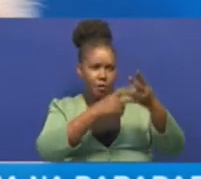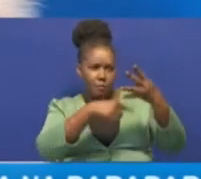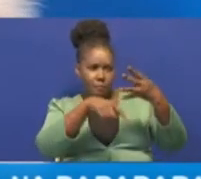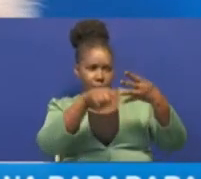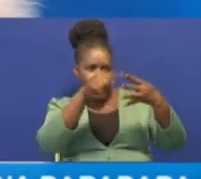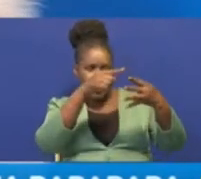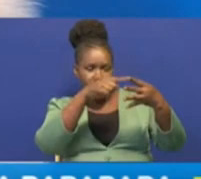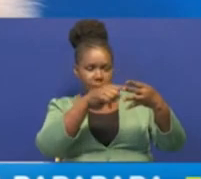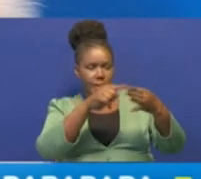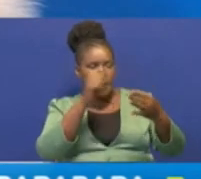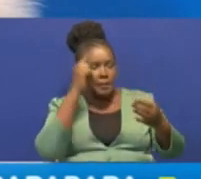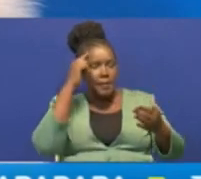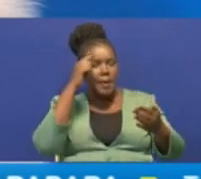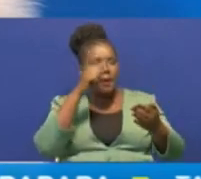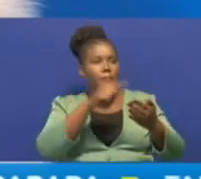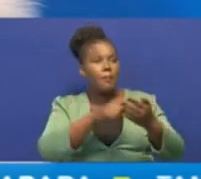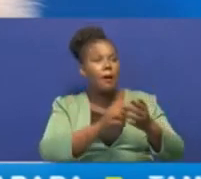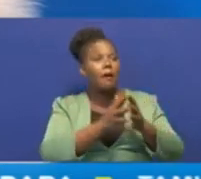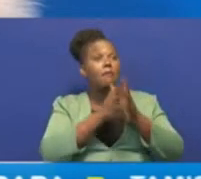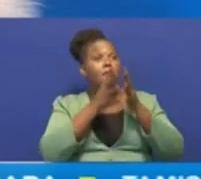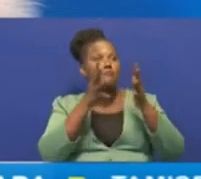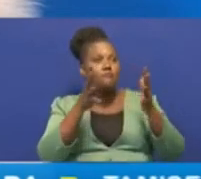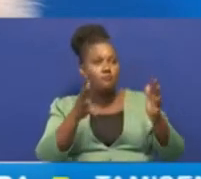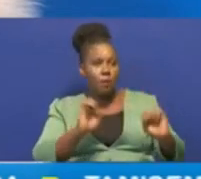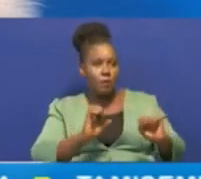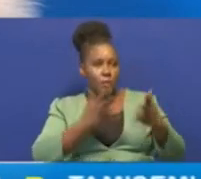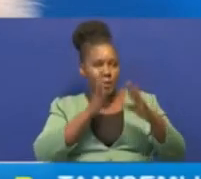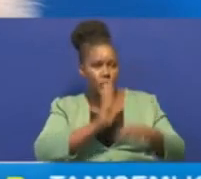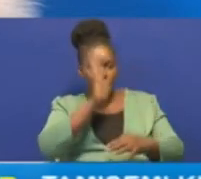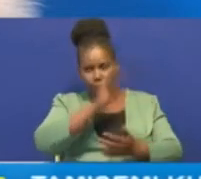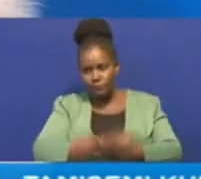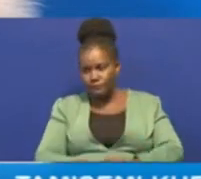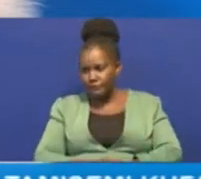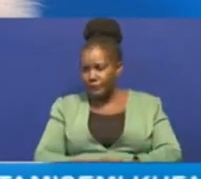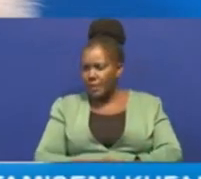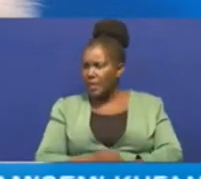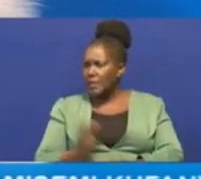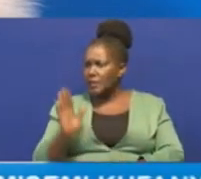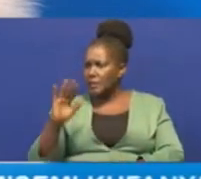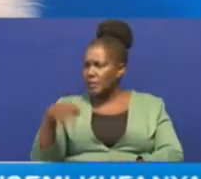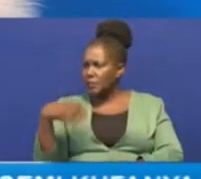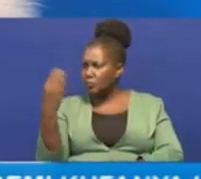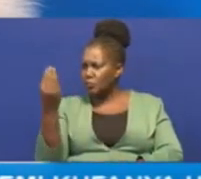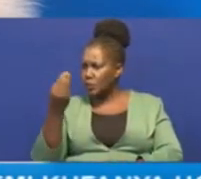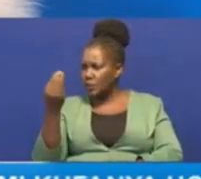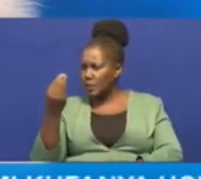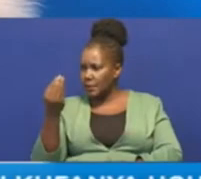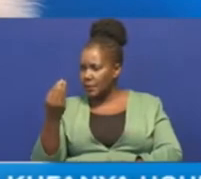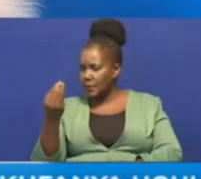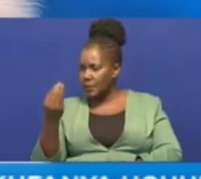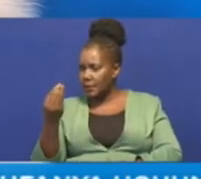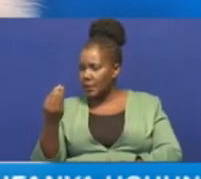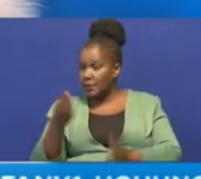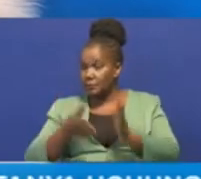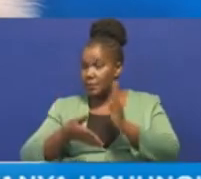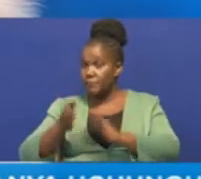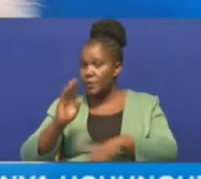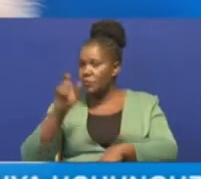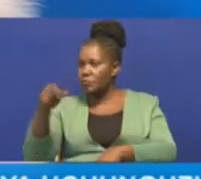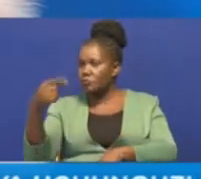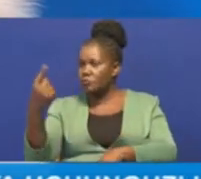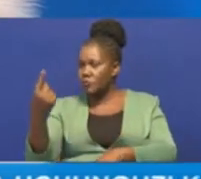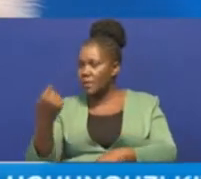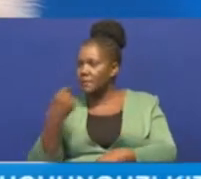hivi anakwambia nina hela yangu iko benki. Aje mjumbe, aje